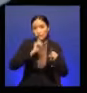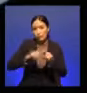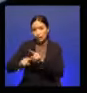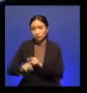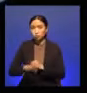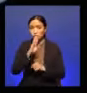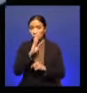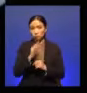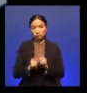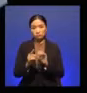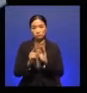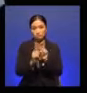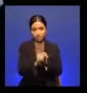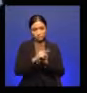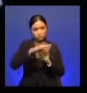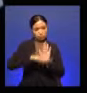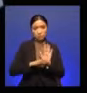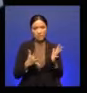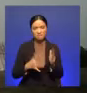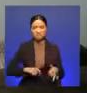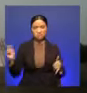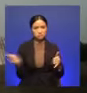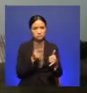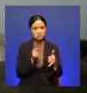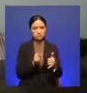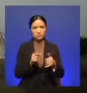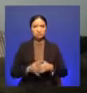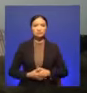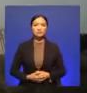ขัดขืนจะตามมาด้วยการถูกลงโทษ